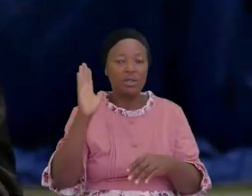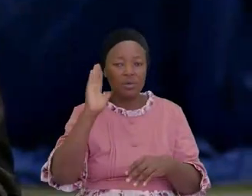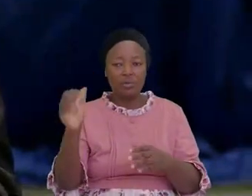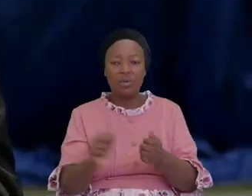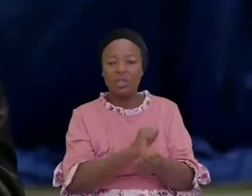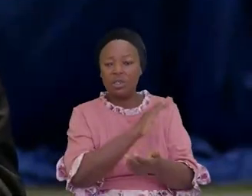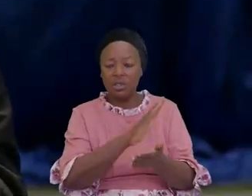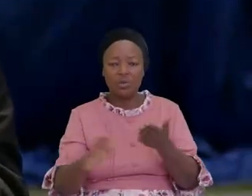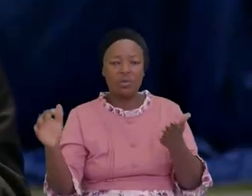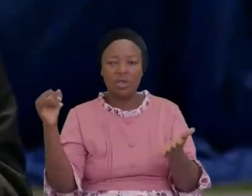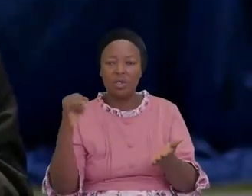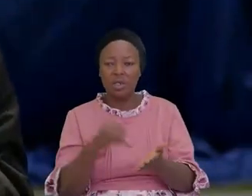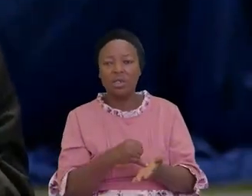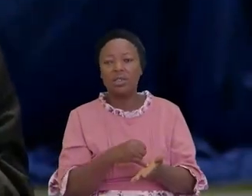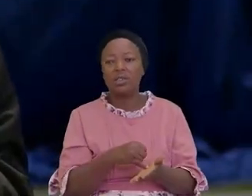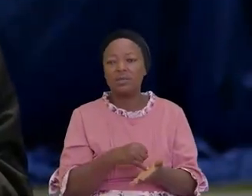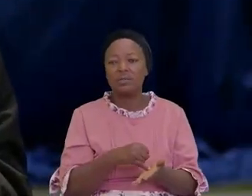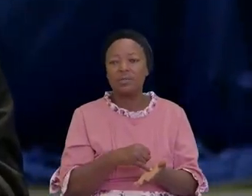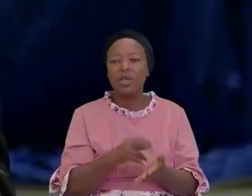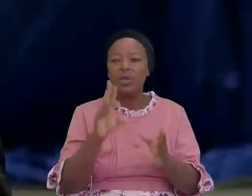rien ne pourra le renverser.